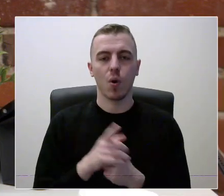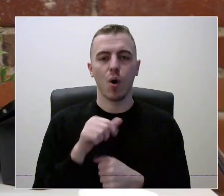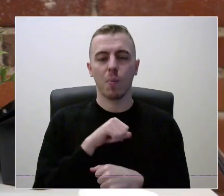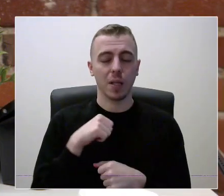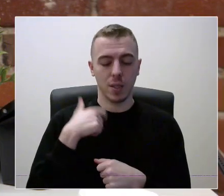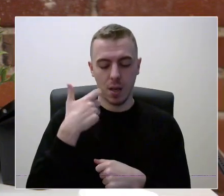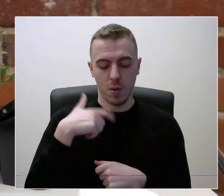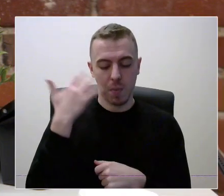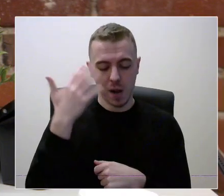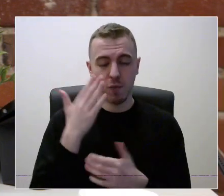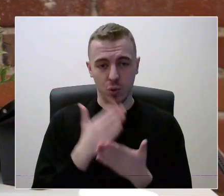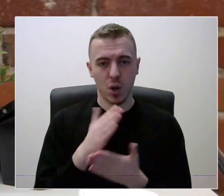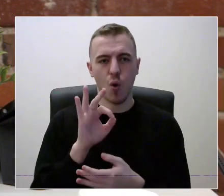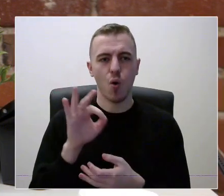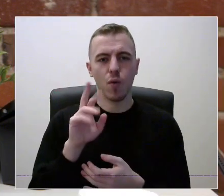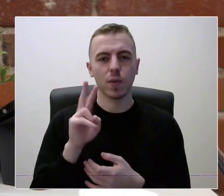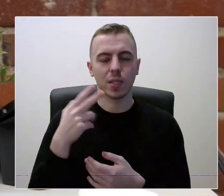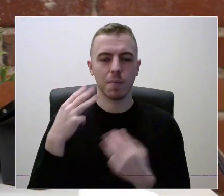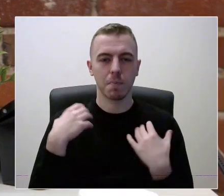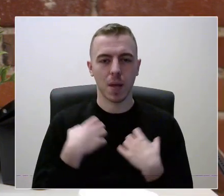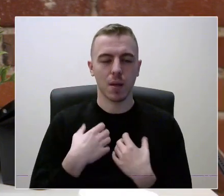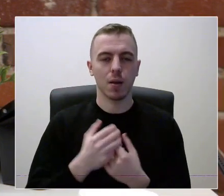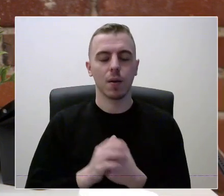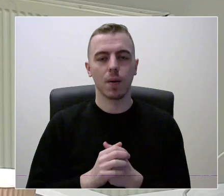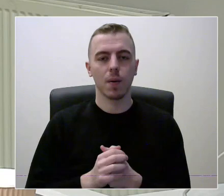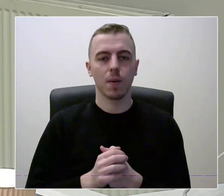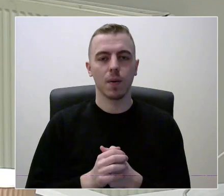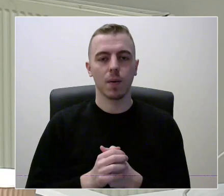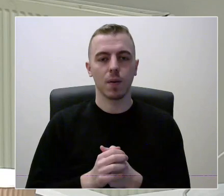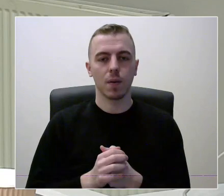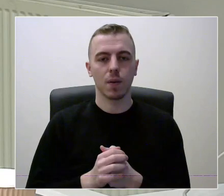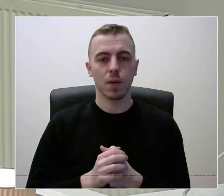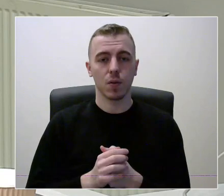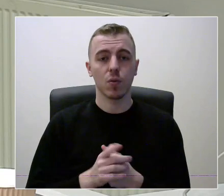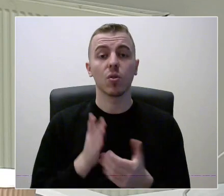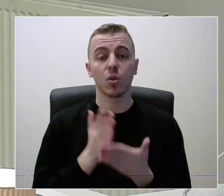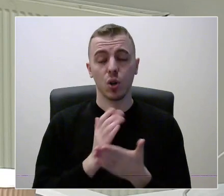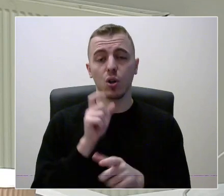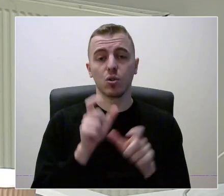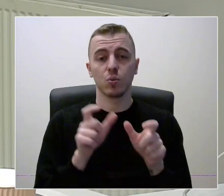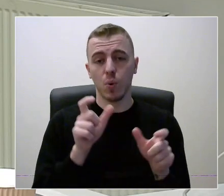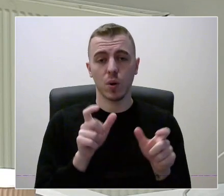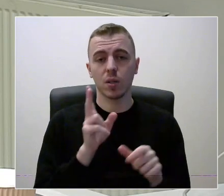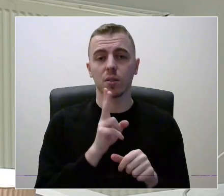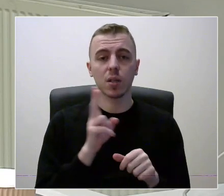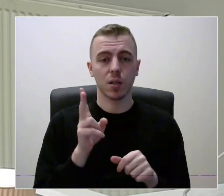pagalvojęs personalijų pavardės? Ta prasme, yra tam tikri žmonės, kurie ne vienerius metus jau dirba